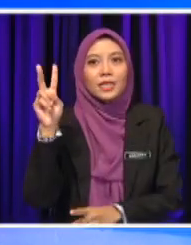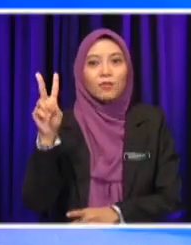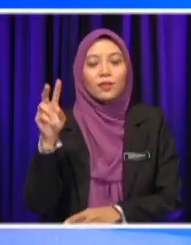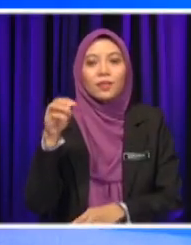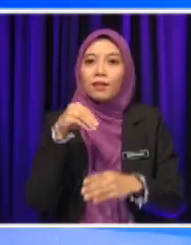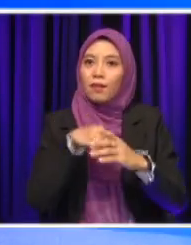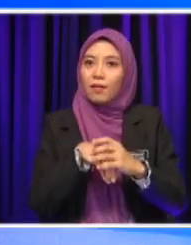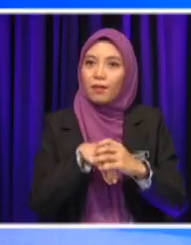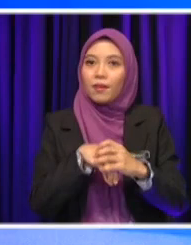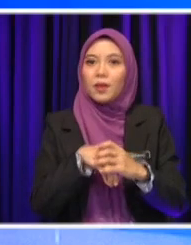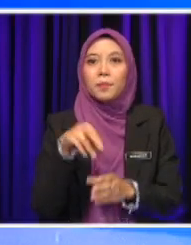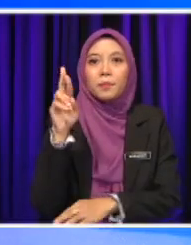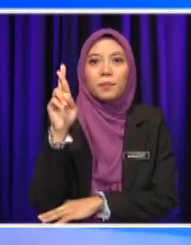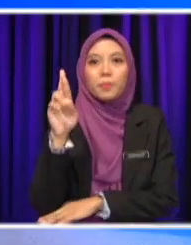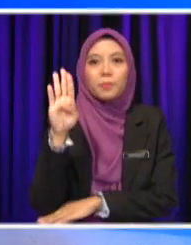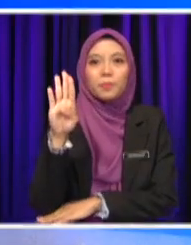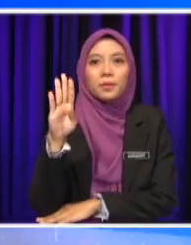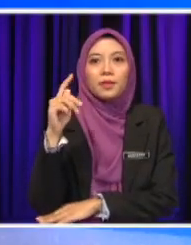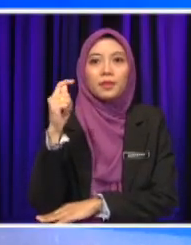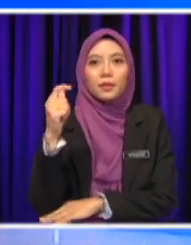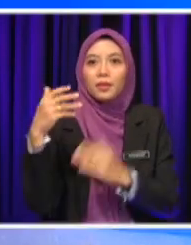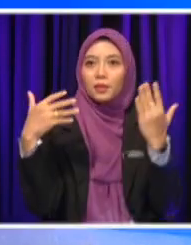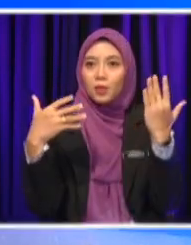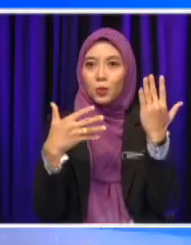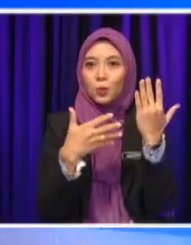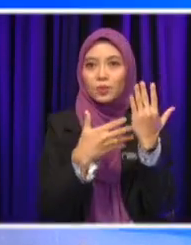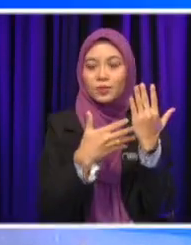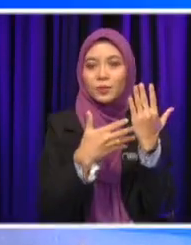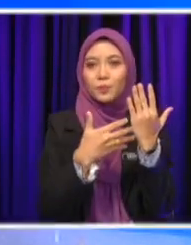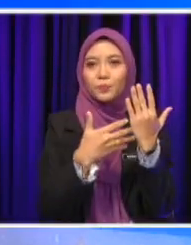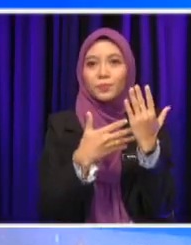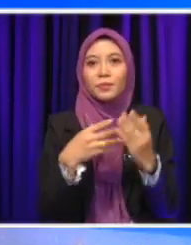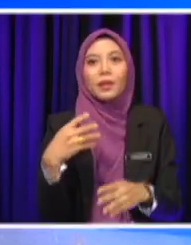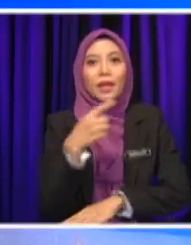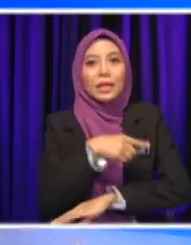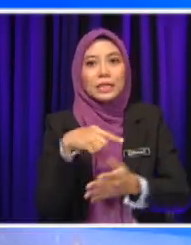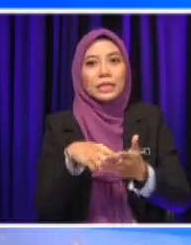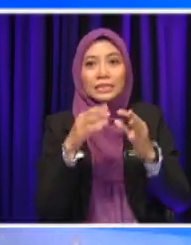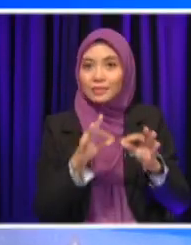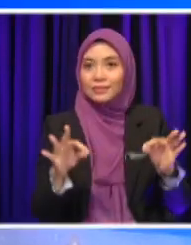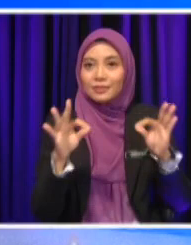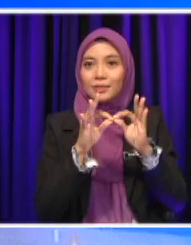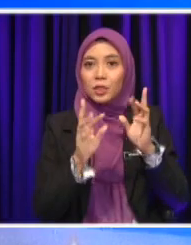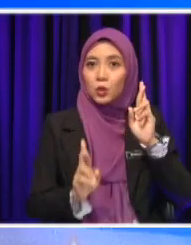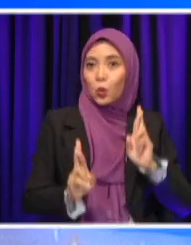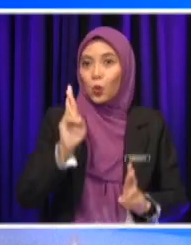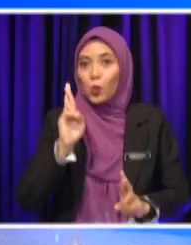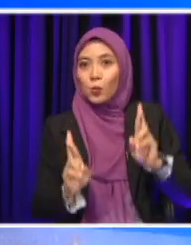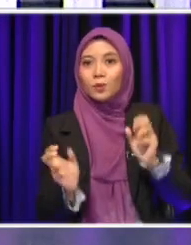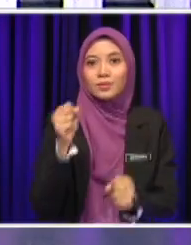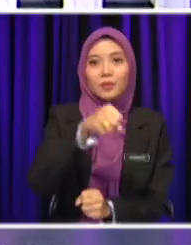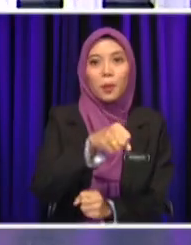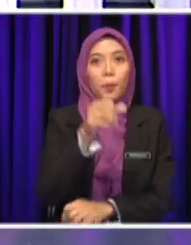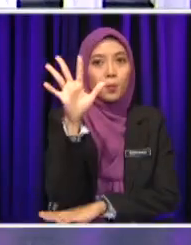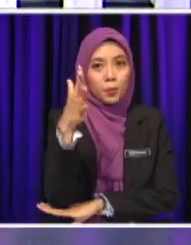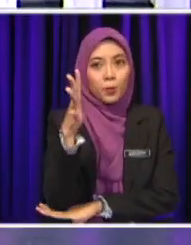tahap 2 untuk mata pelajaran reka bentuk dan teknologi. Hari ini kita cerita tentang robot siram pokok. Baik cikgu, jadi